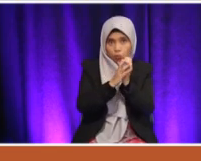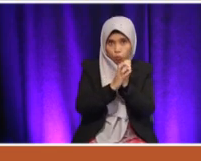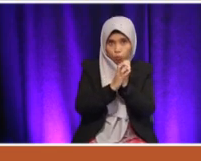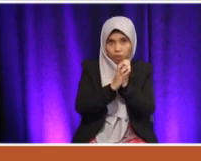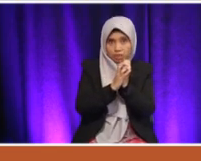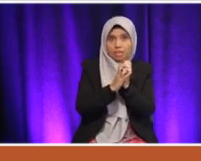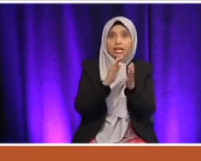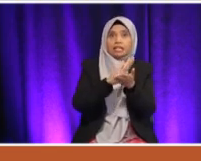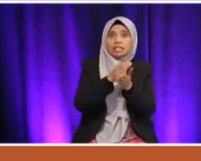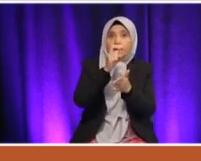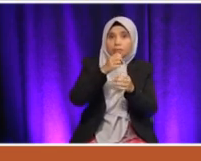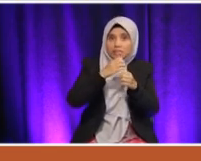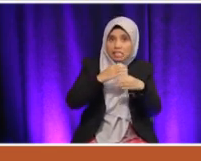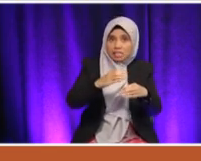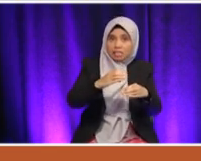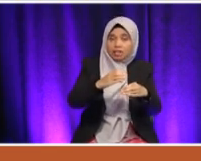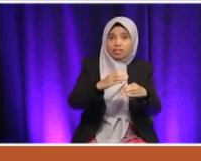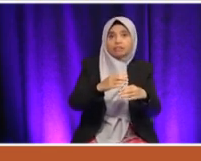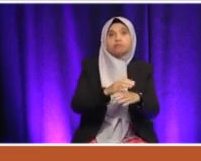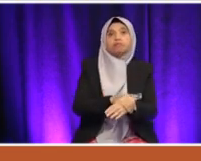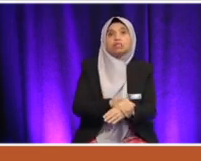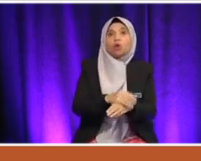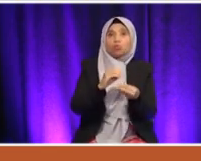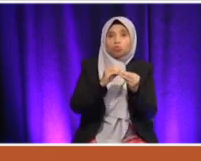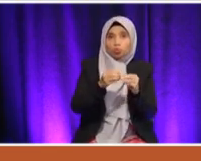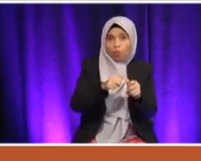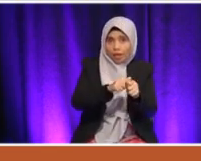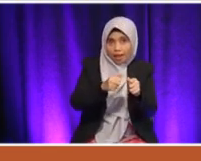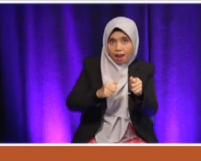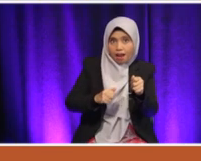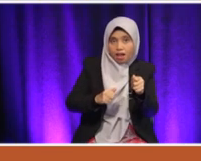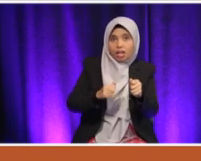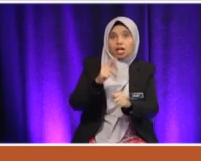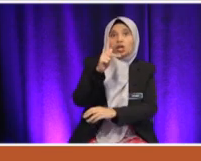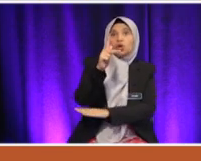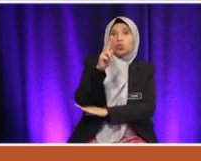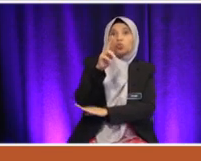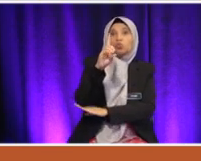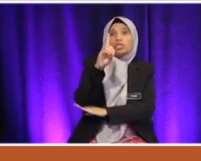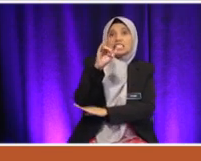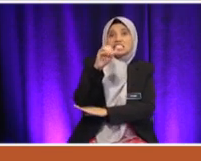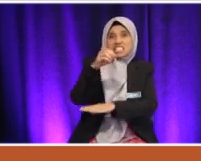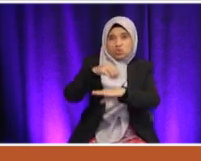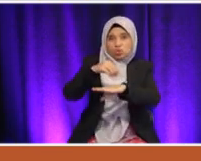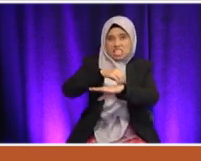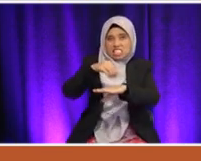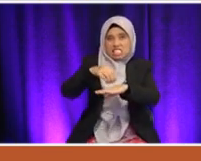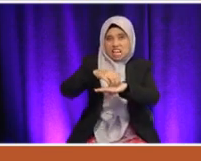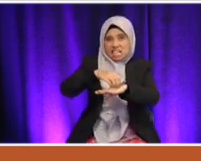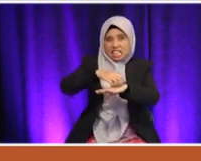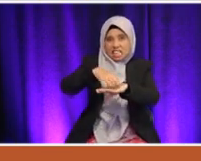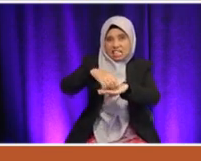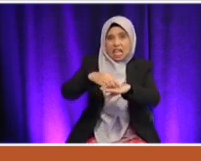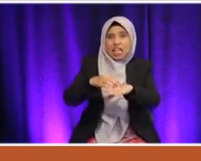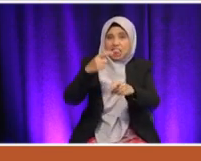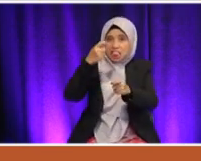bergerakkan otot Oke seterusnya untuk mengelakkan kudis tekanan Oke kudis tekanan tidak